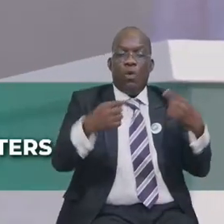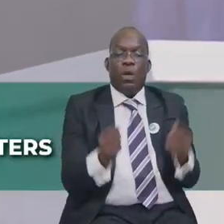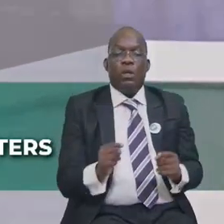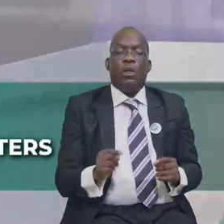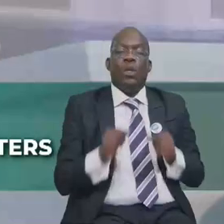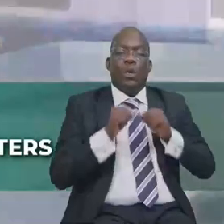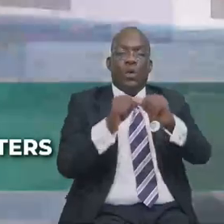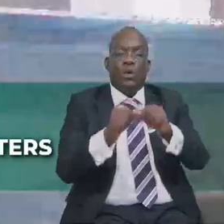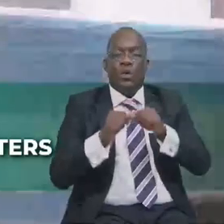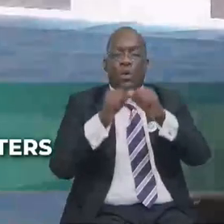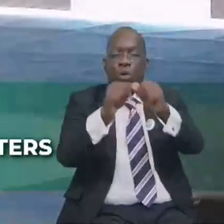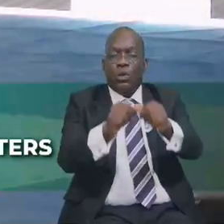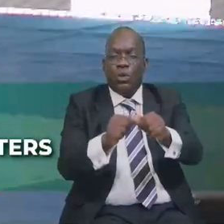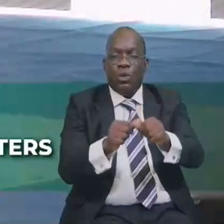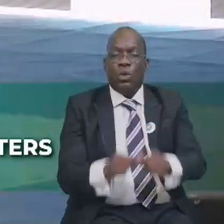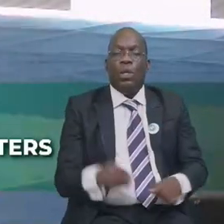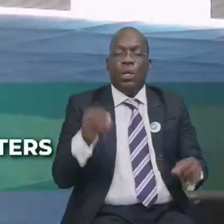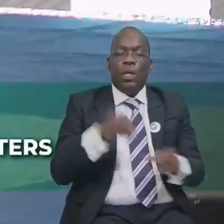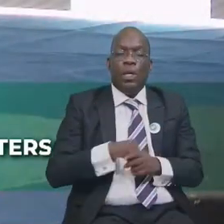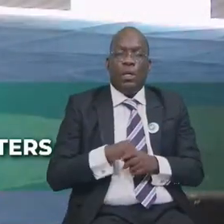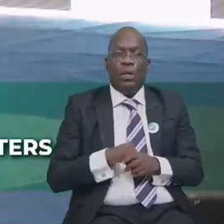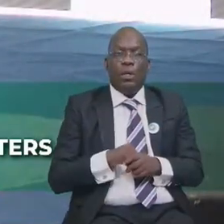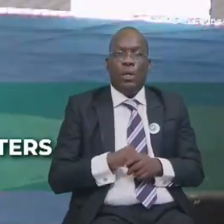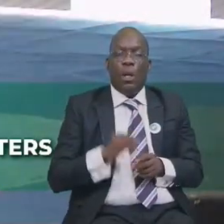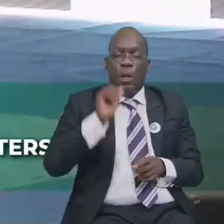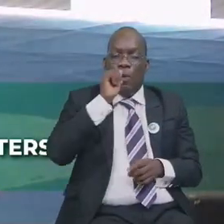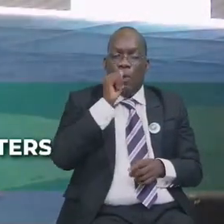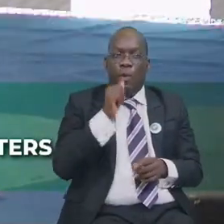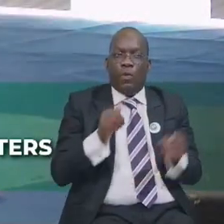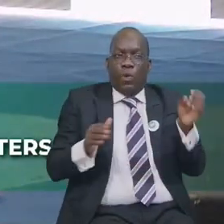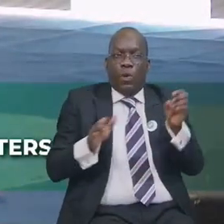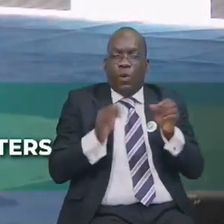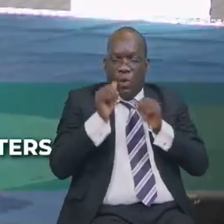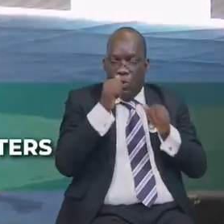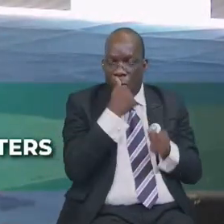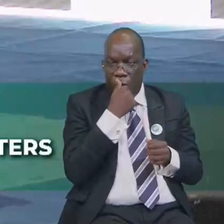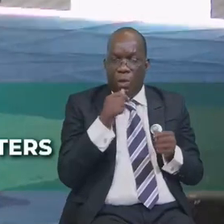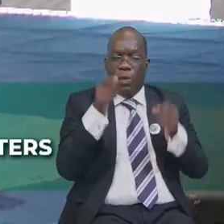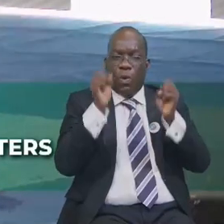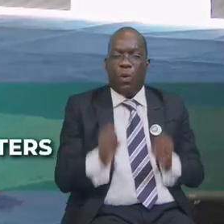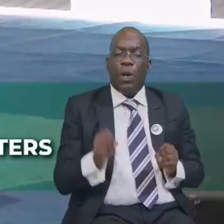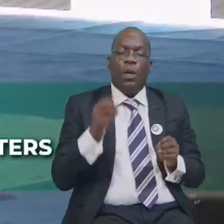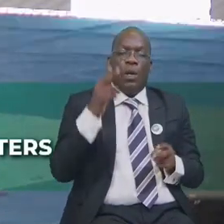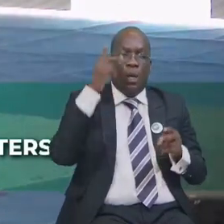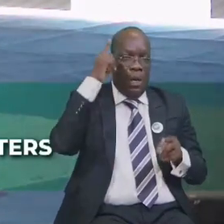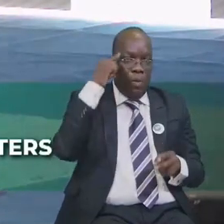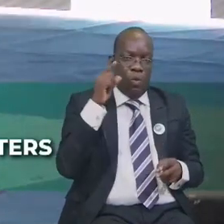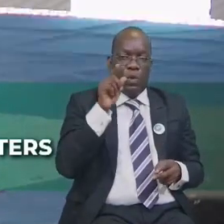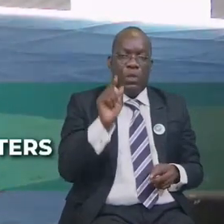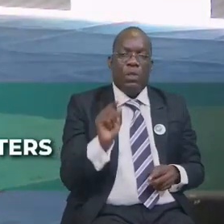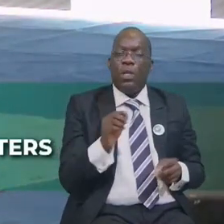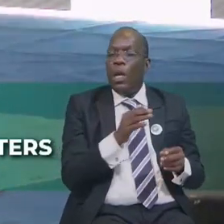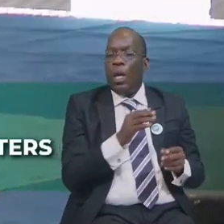Ils ont continué ainsi avec la puissance durable. Moïse, la puissance durable jusqu'à la